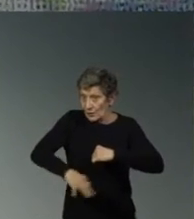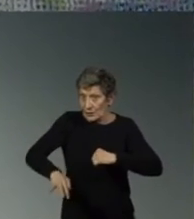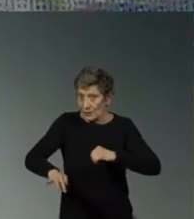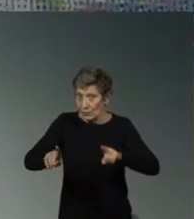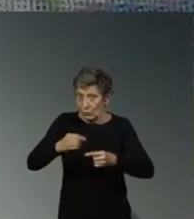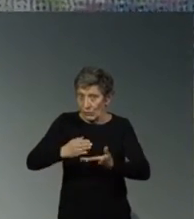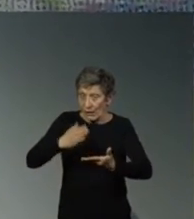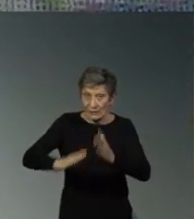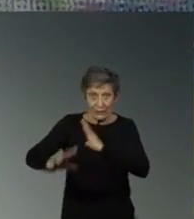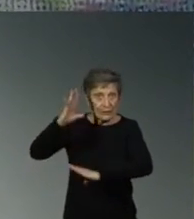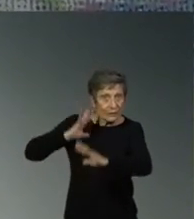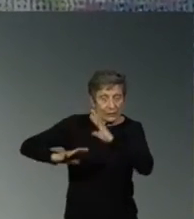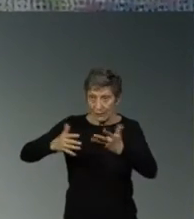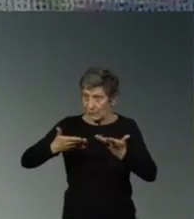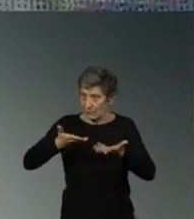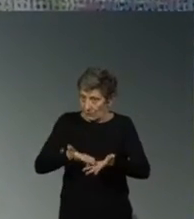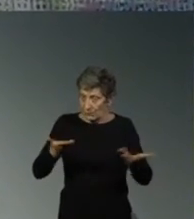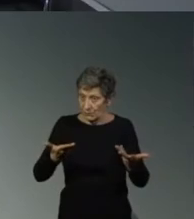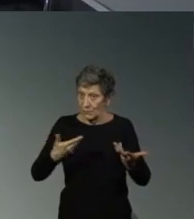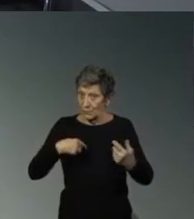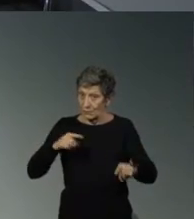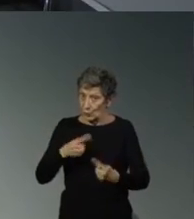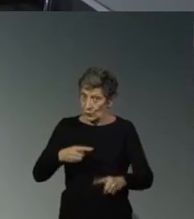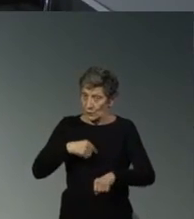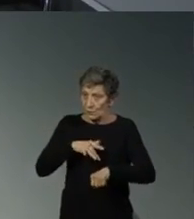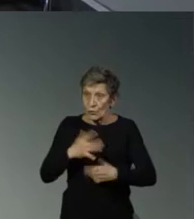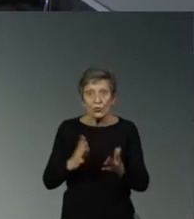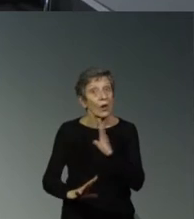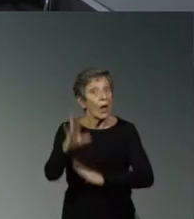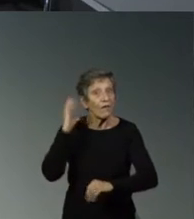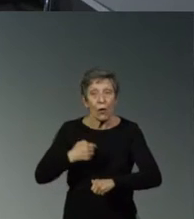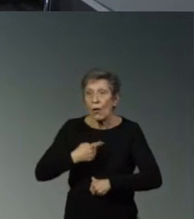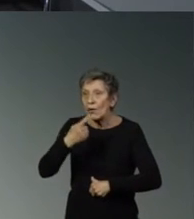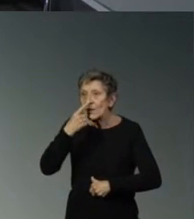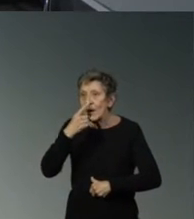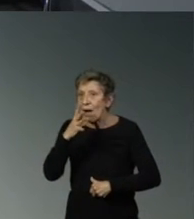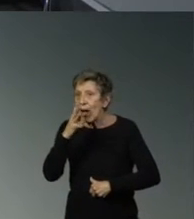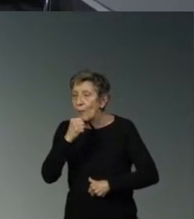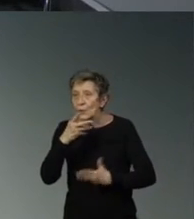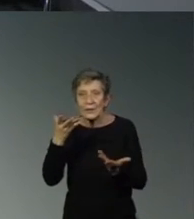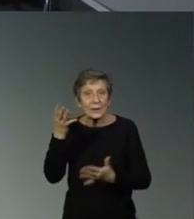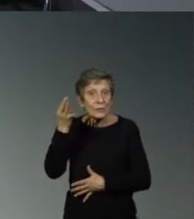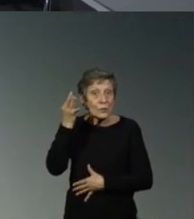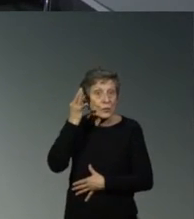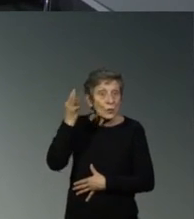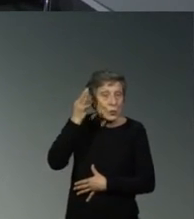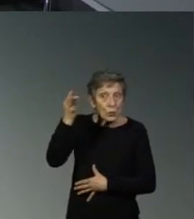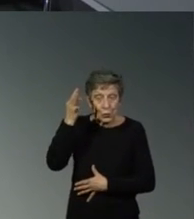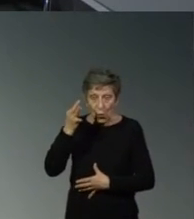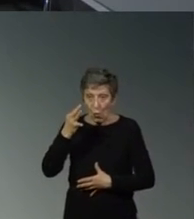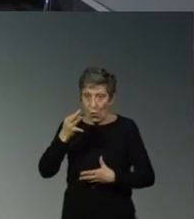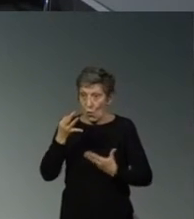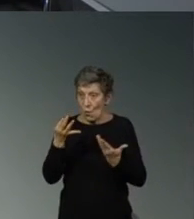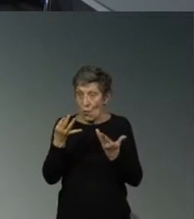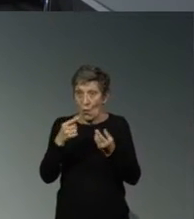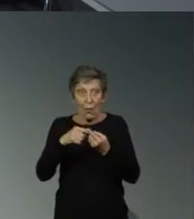et il fut un temps où je pensais qu'il était impossible de faire un son musical rempli d'une âme autrement